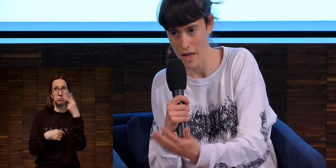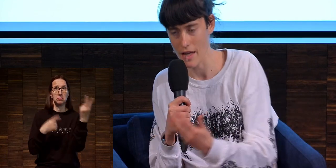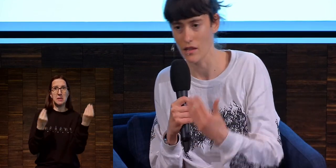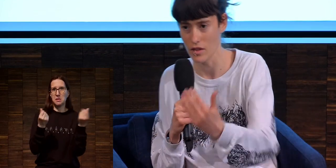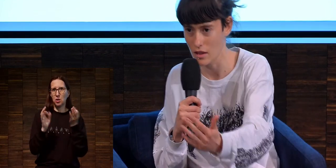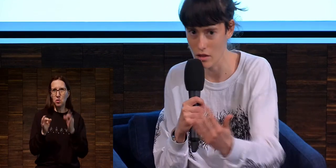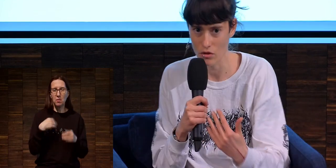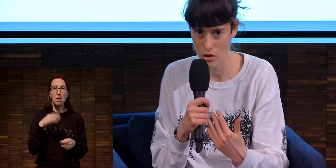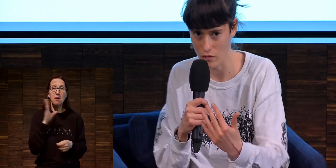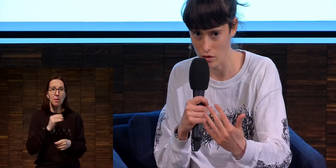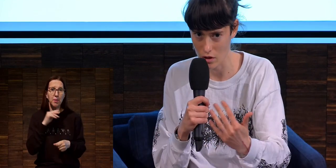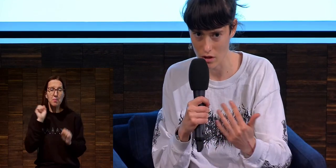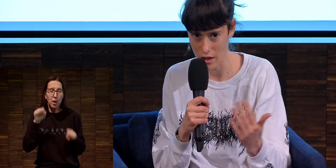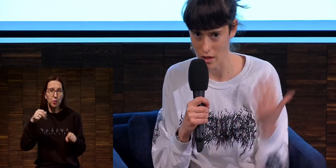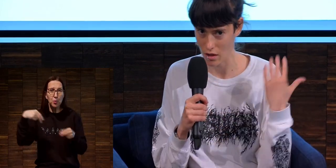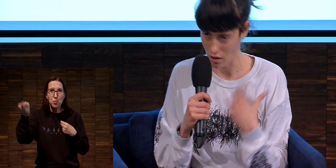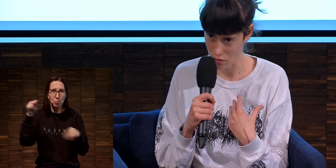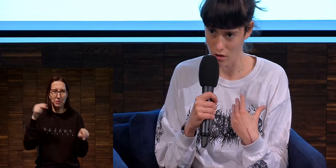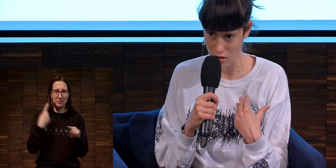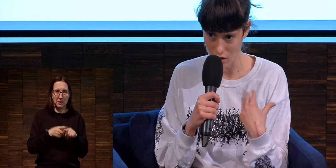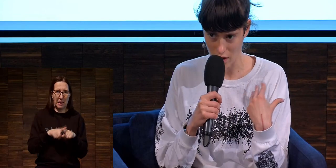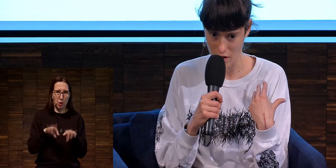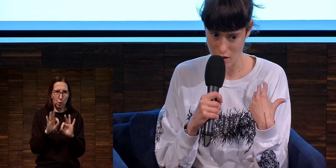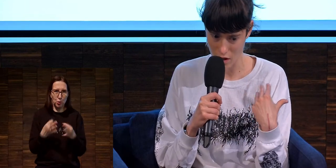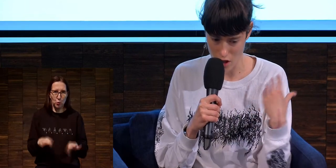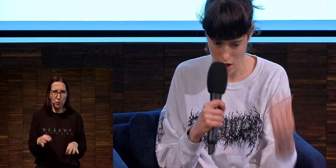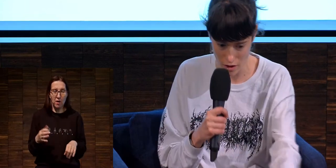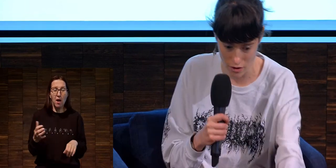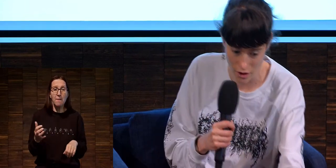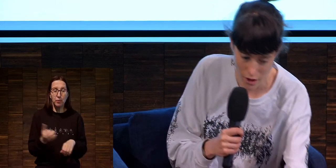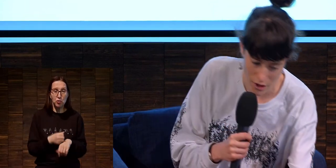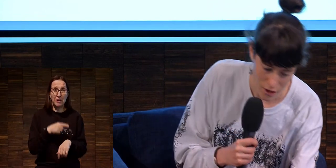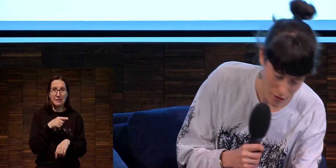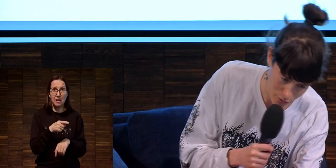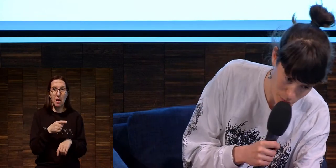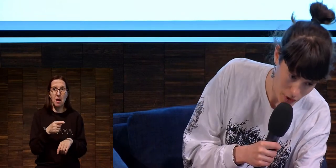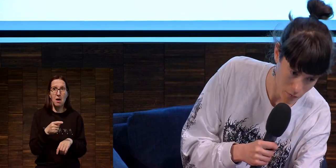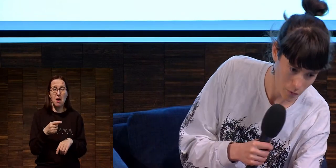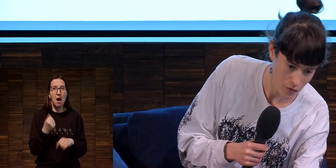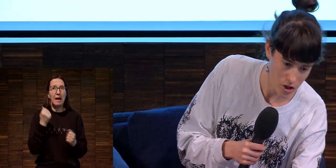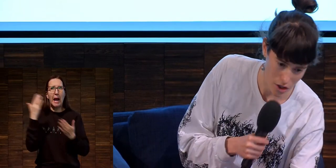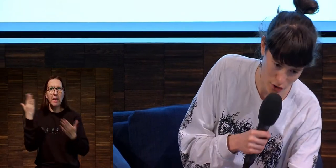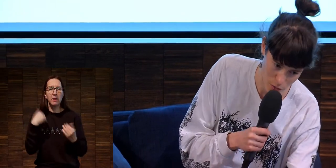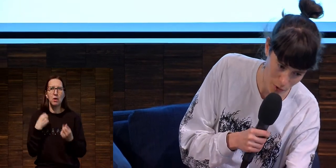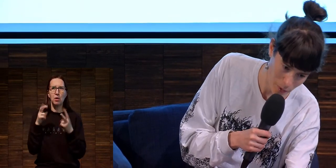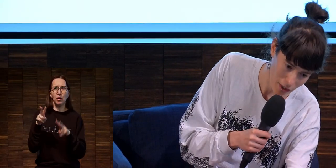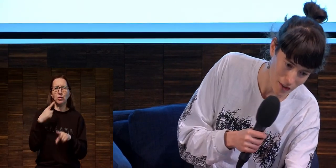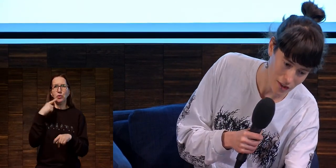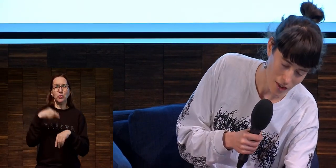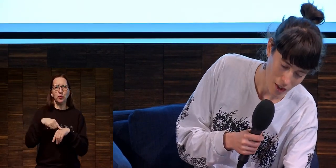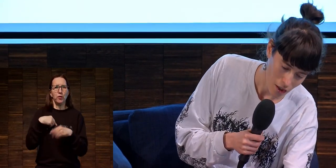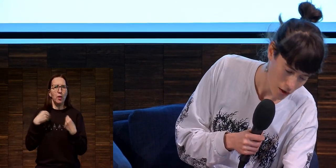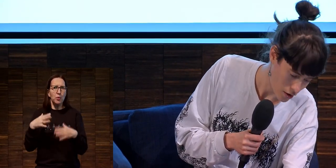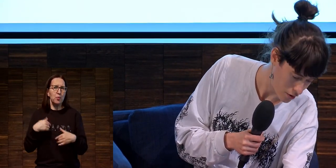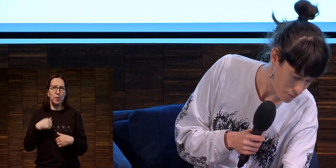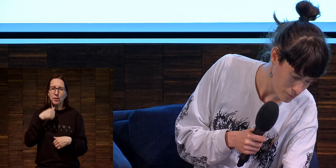или в галерее, где всегда существует эта дистанция. А тут эта дистанция сокращалась. Вот. Поэтому мы вышли на